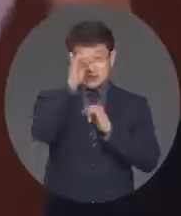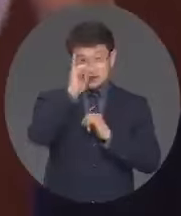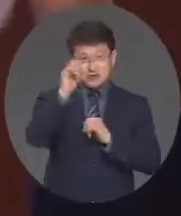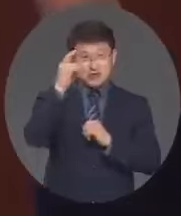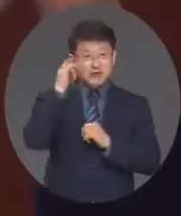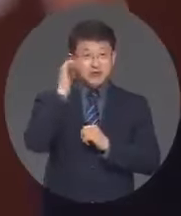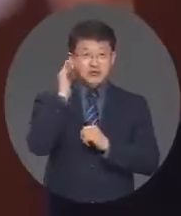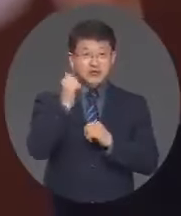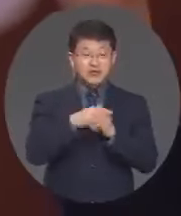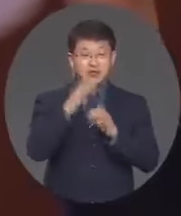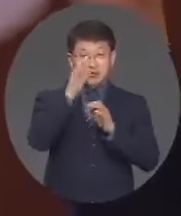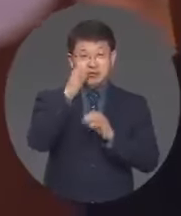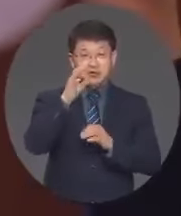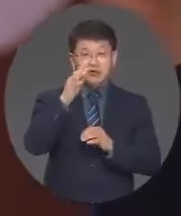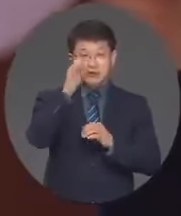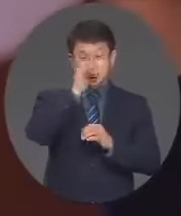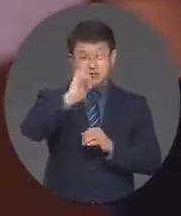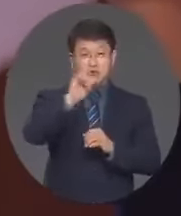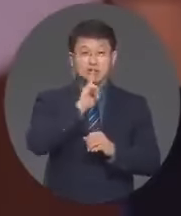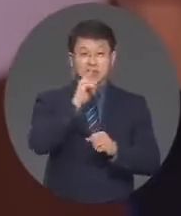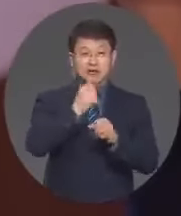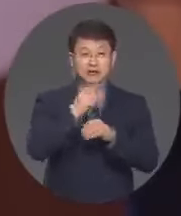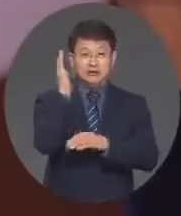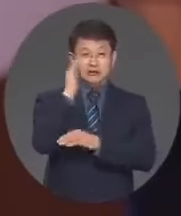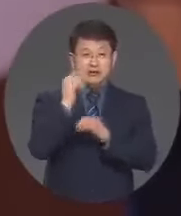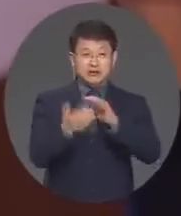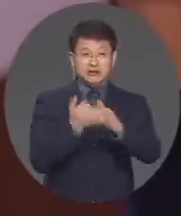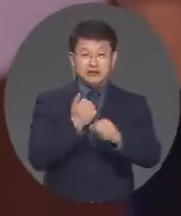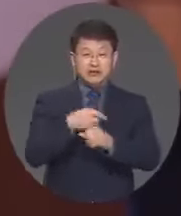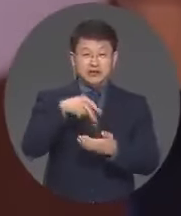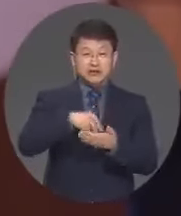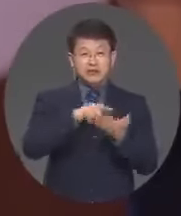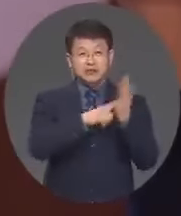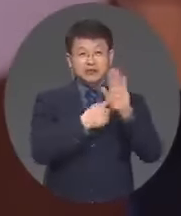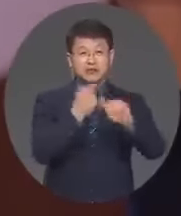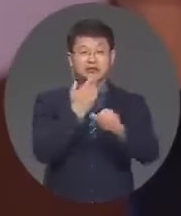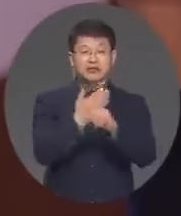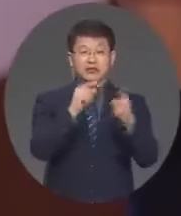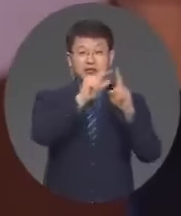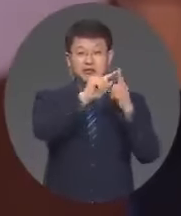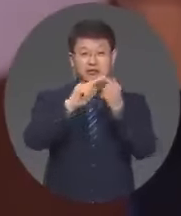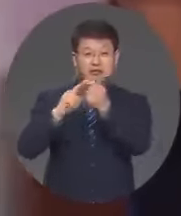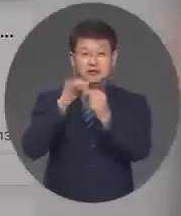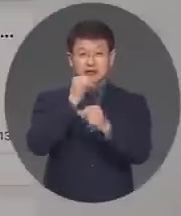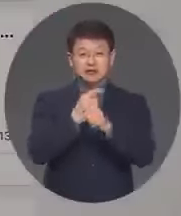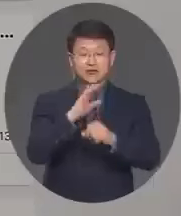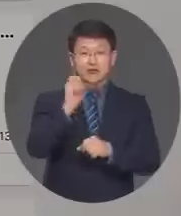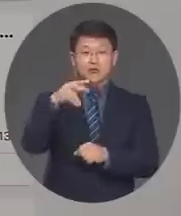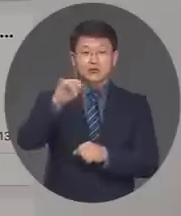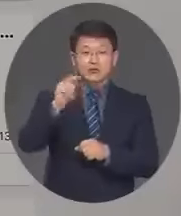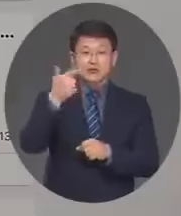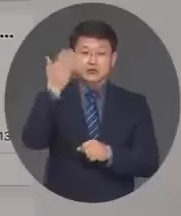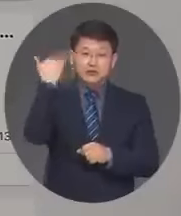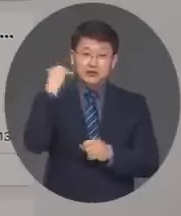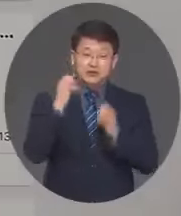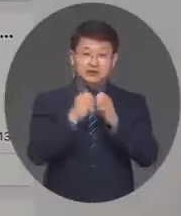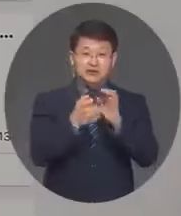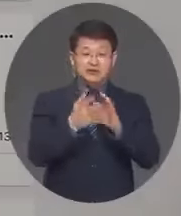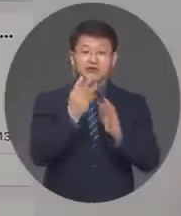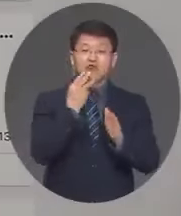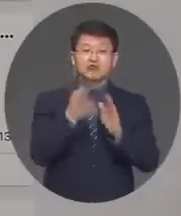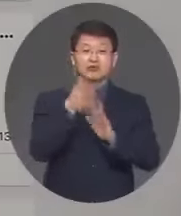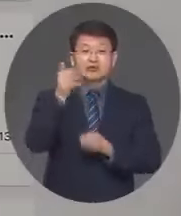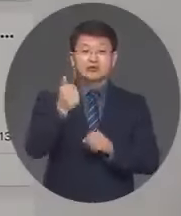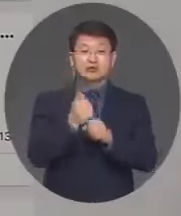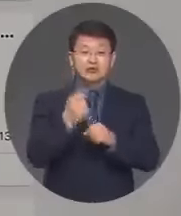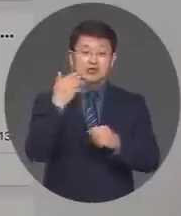영웅이라고 하는데 기념사 전에 입장을 밝혀주십시오라는 문구가 적혀 있었는데 지난달 오세훈 서울시장이 이승만 정권